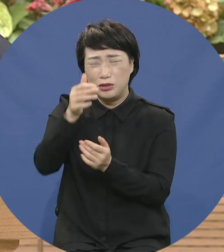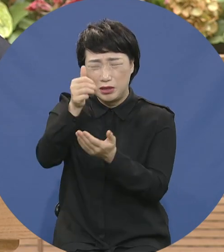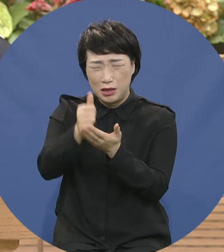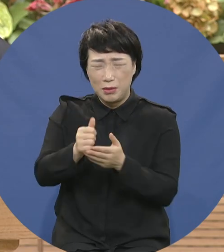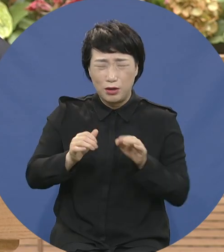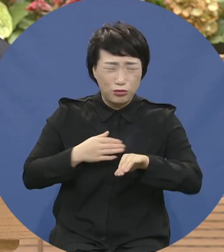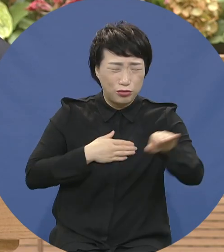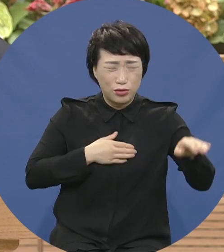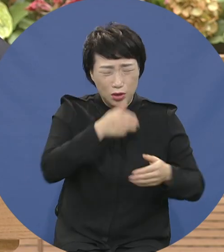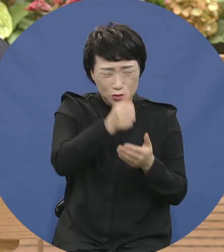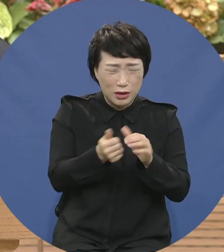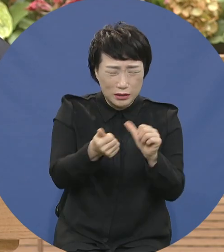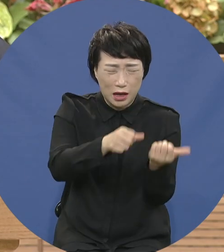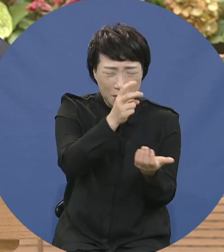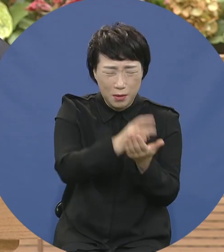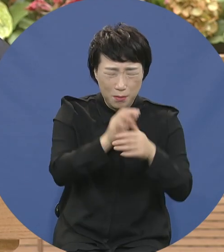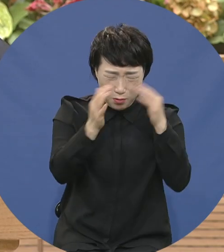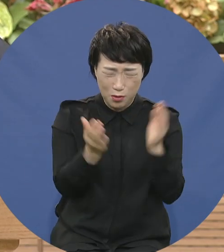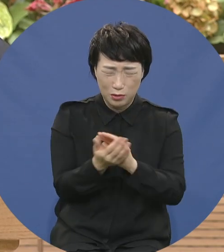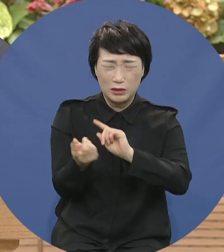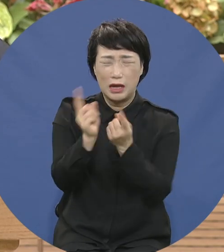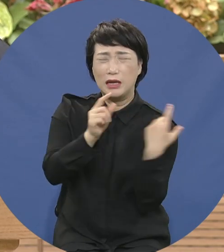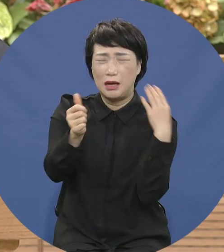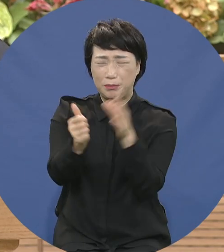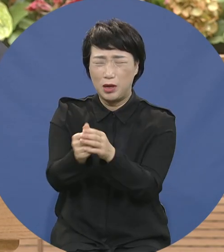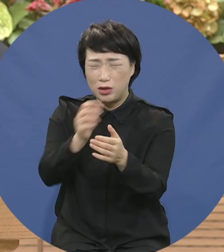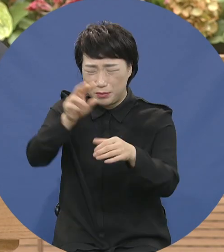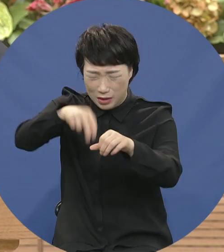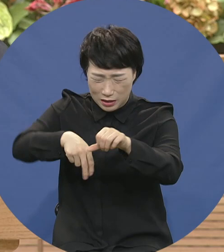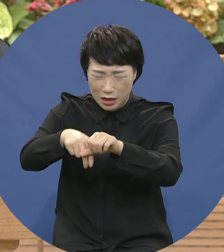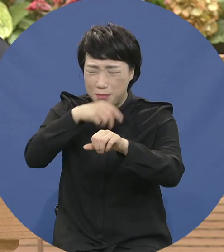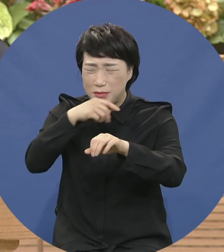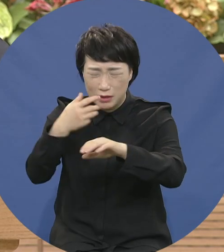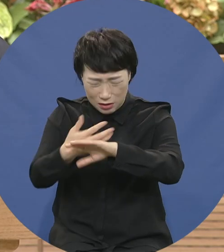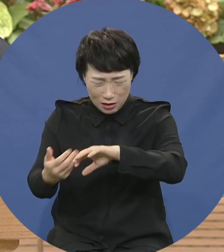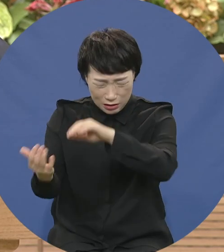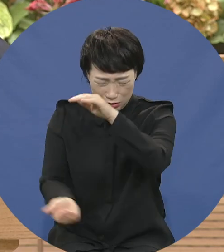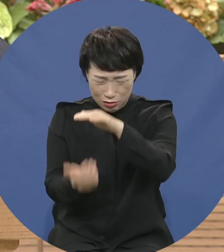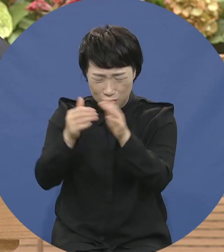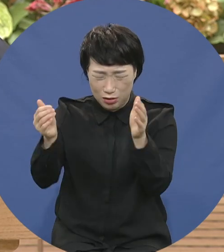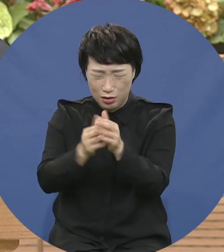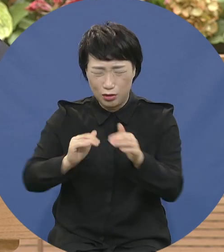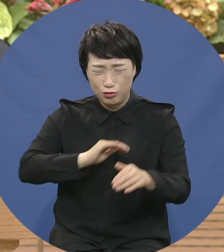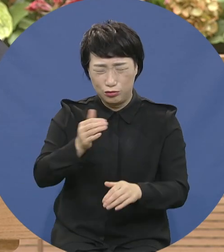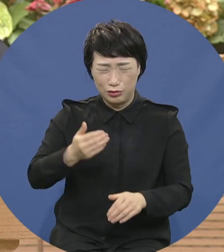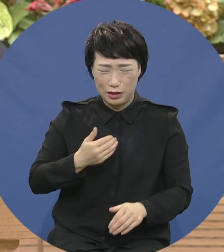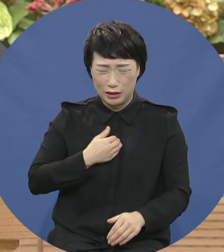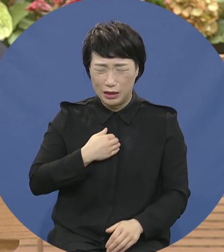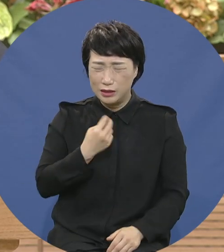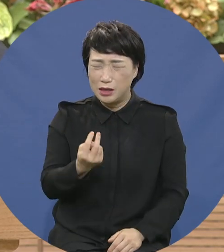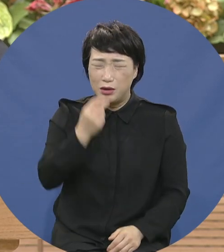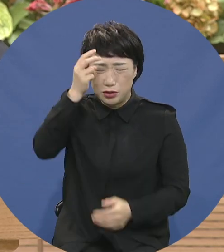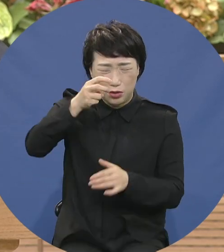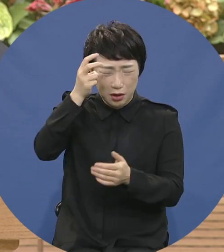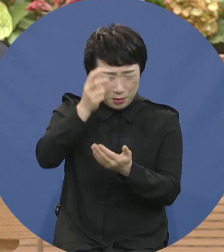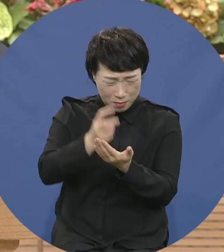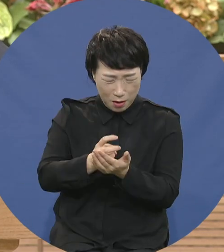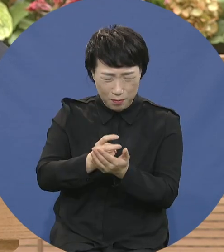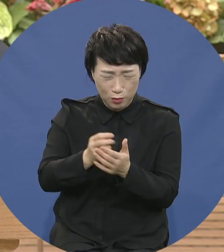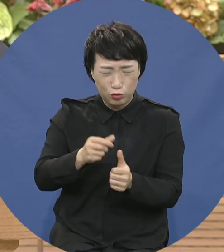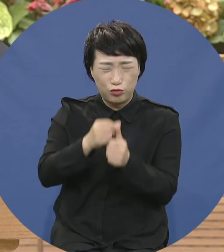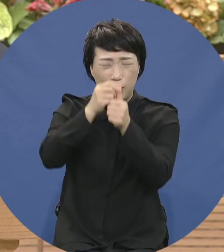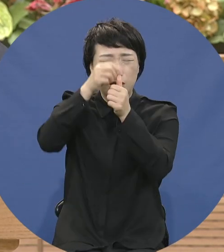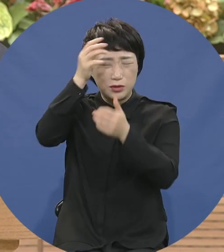예수께서 죄와 사망의 법을 짊어지고 십자가에서 이루셨고 우리에게는 생명의 성령의 법으로